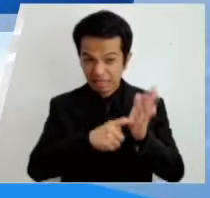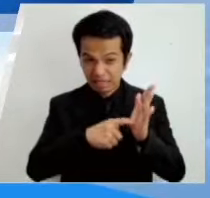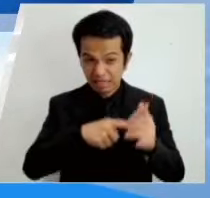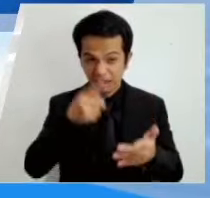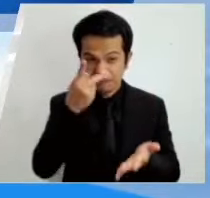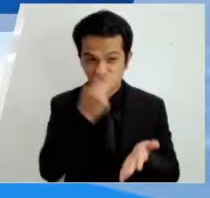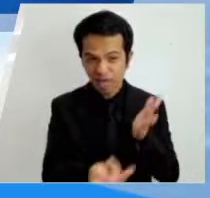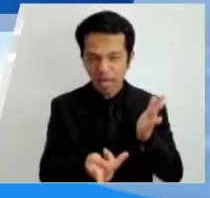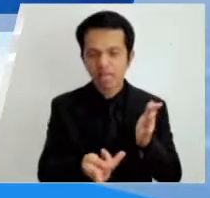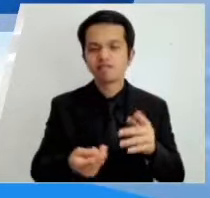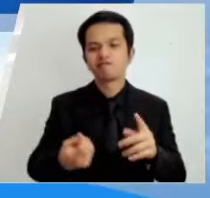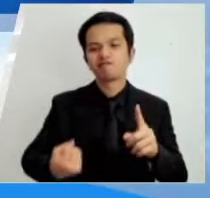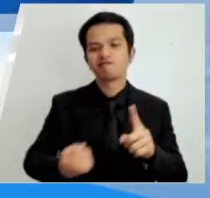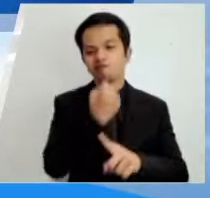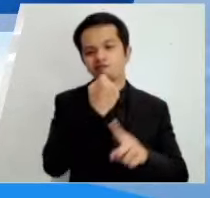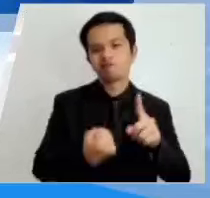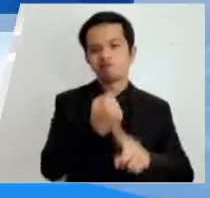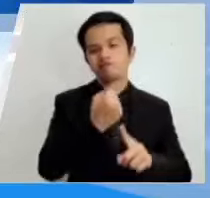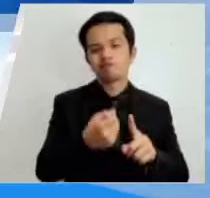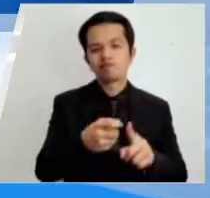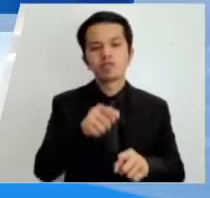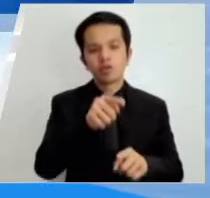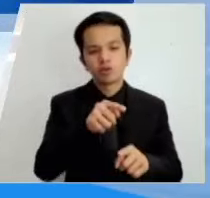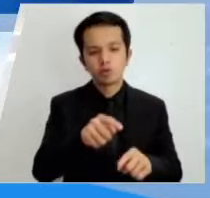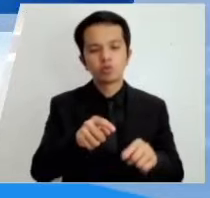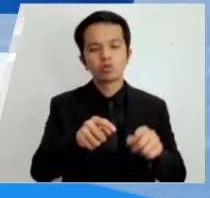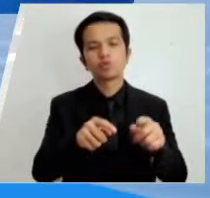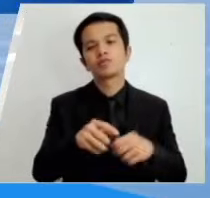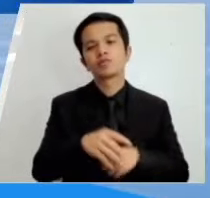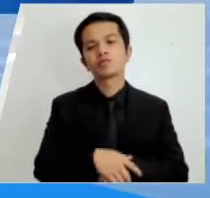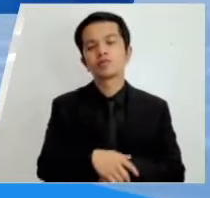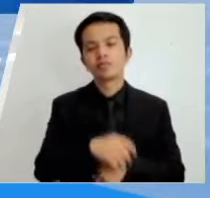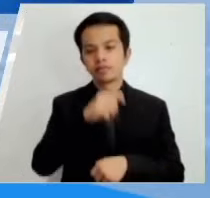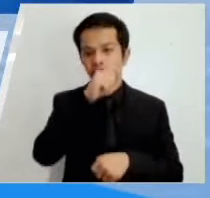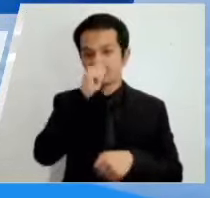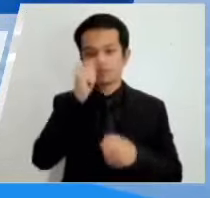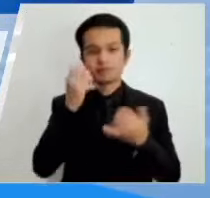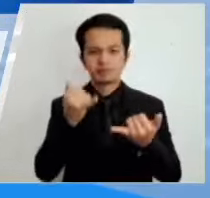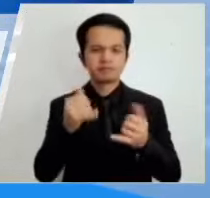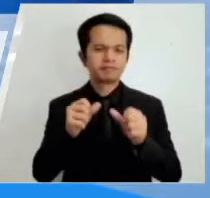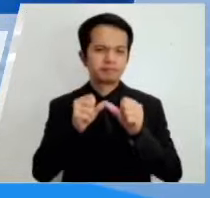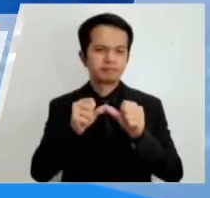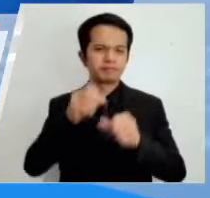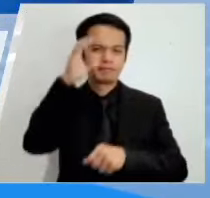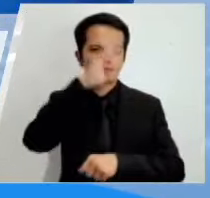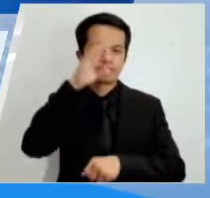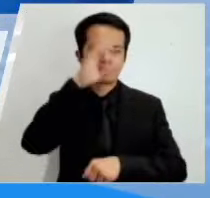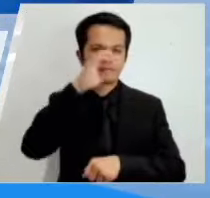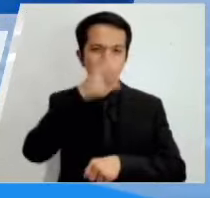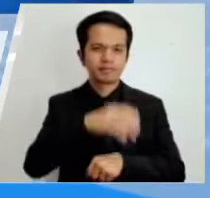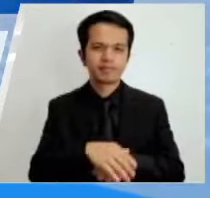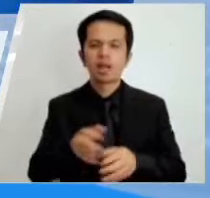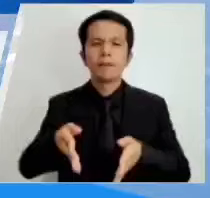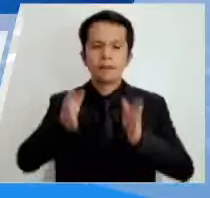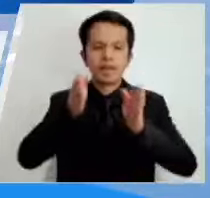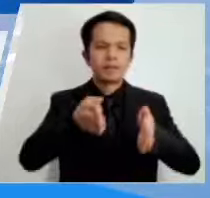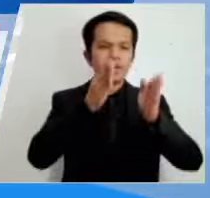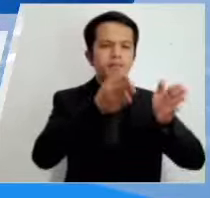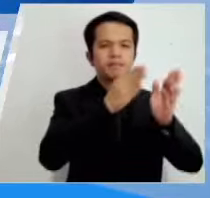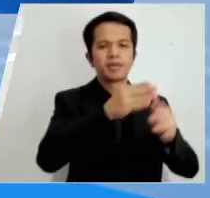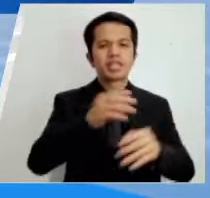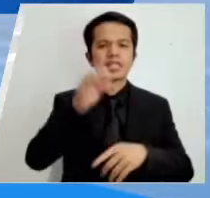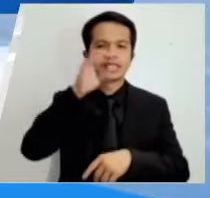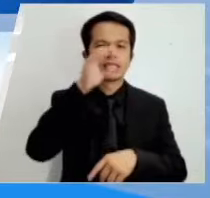sila para ikaw ay magtanda. Extensive search is still ongoing sa mga buildings and we understand that there is an